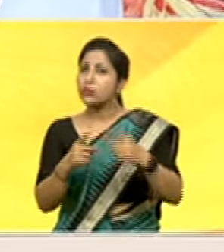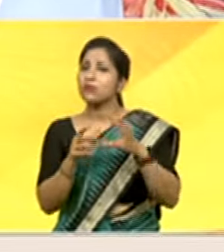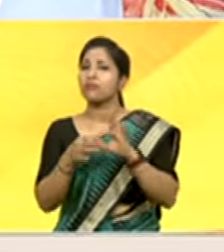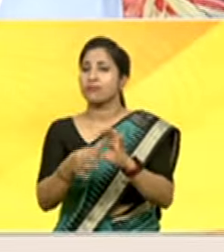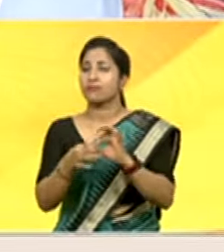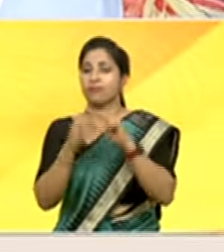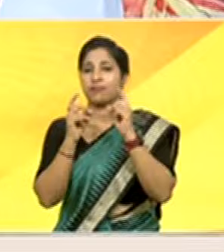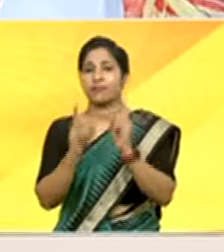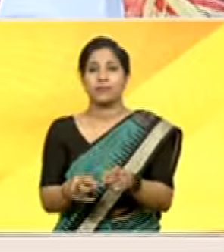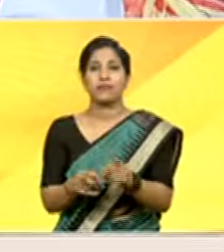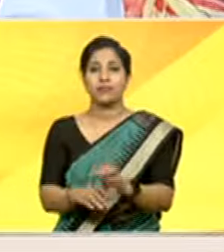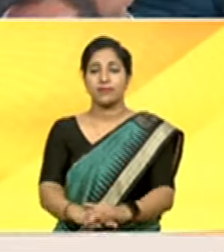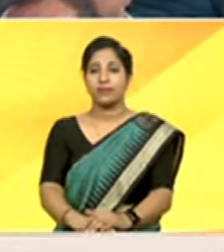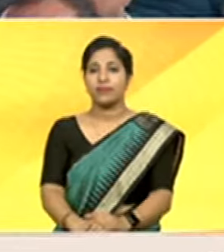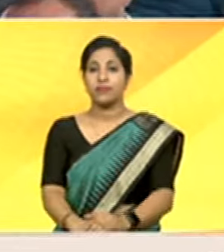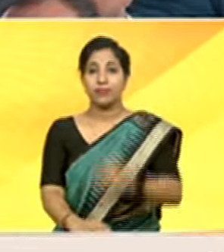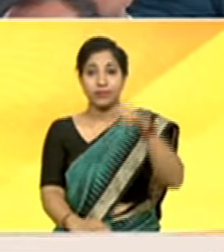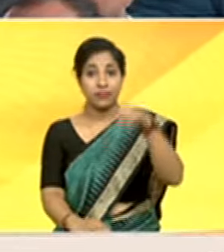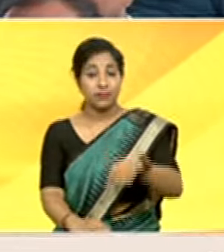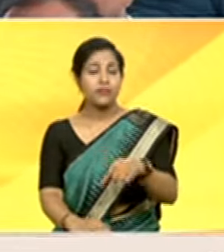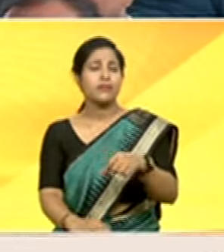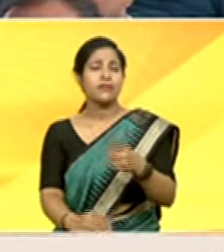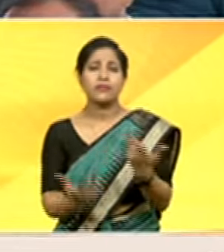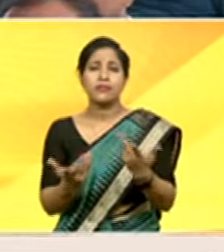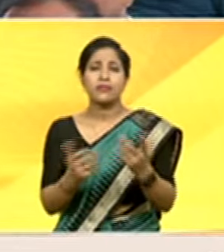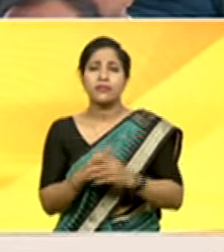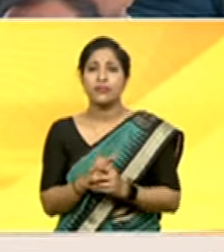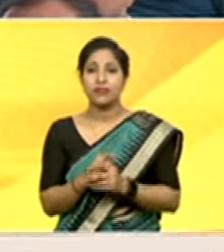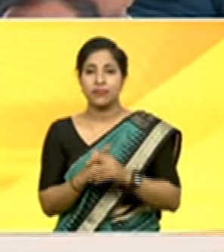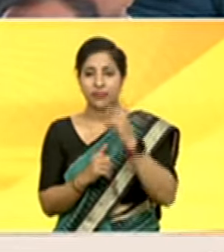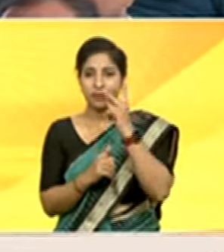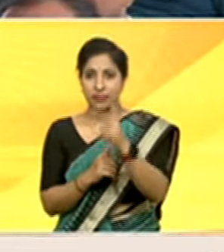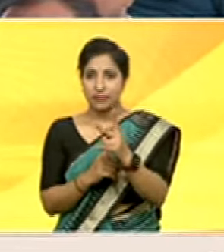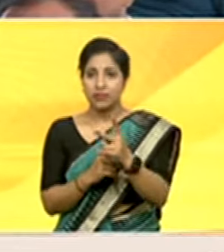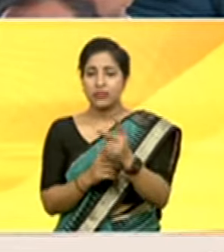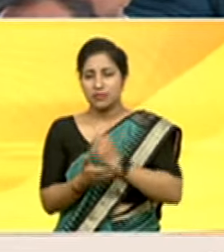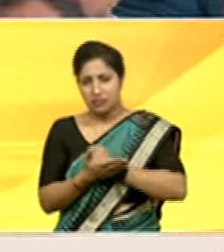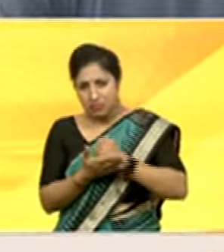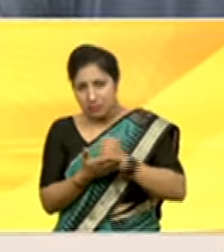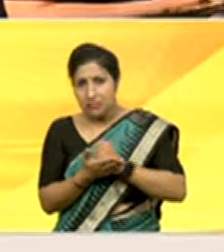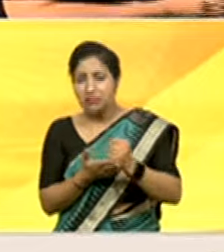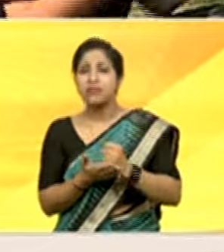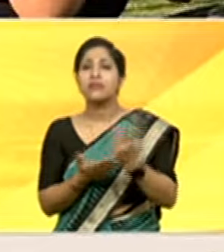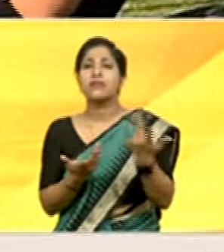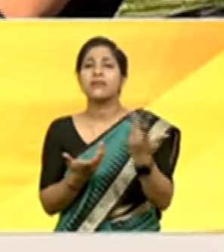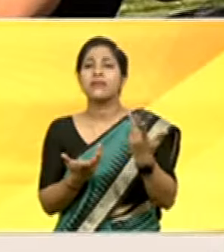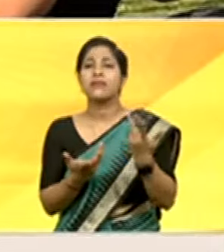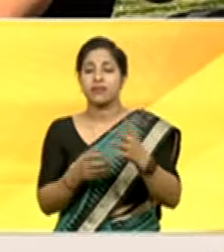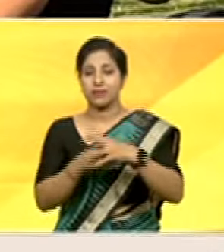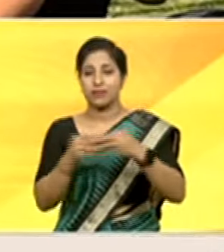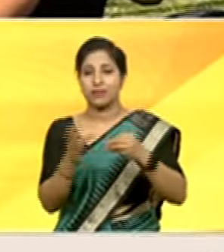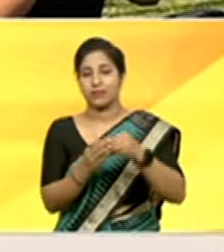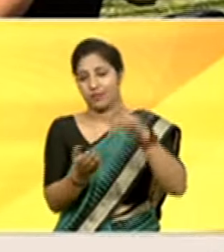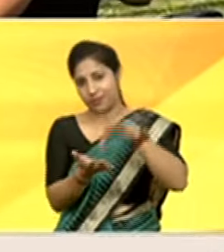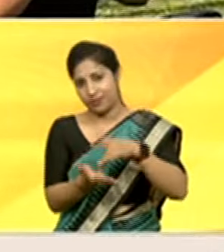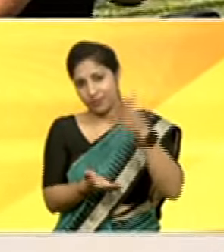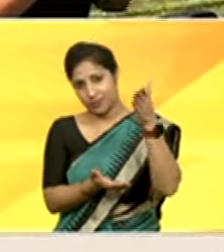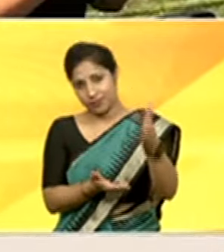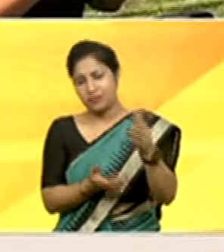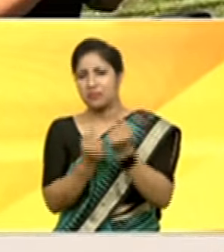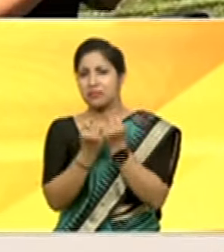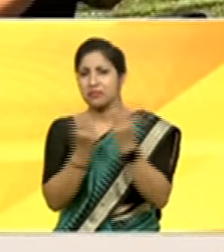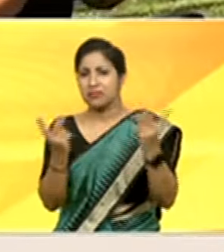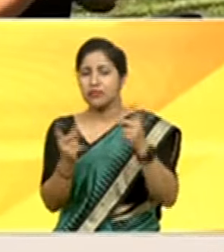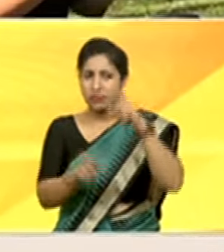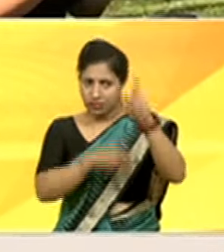जोड़ें। आज कल ऐसा ही एक प्रयास बैंगलूरू में कई और